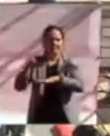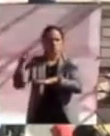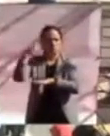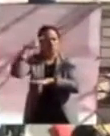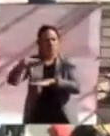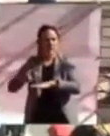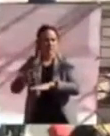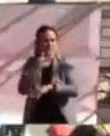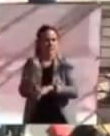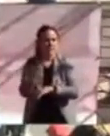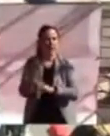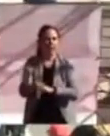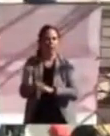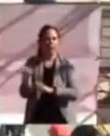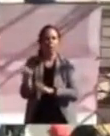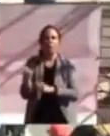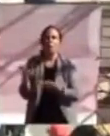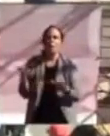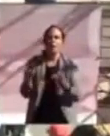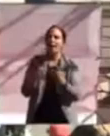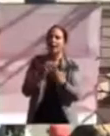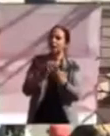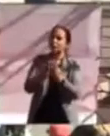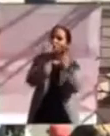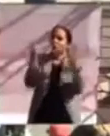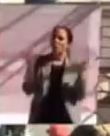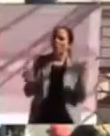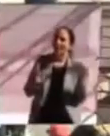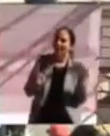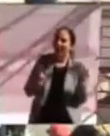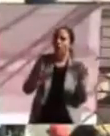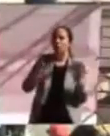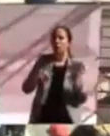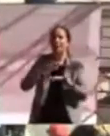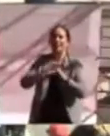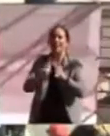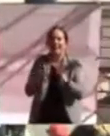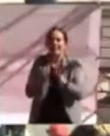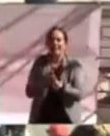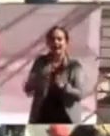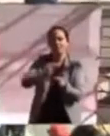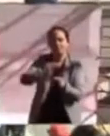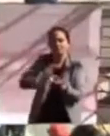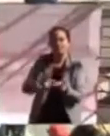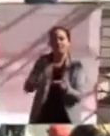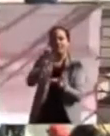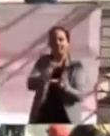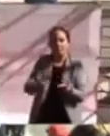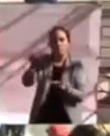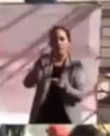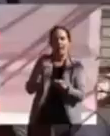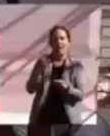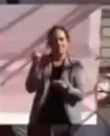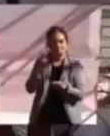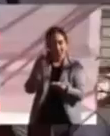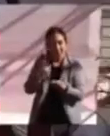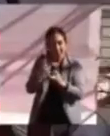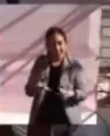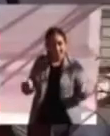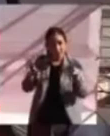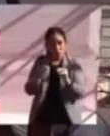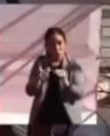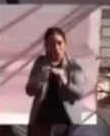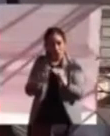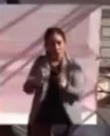chiara che si arrivi davvero anche a rifare i trattati europei a costruire anche un europa e quindi c'è una discussione da fare ma vorrei ricordare